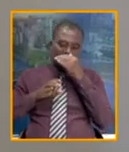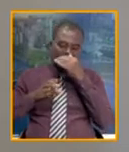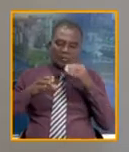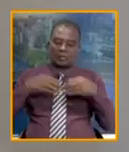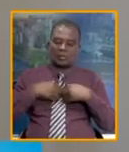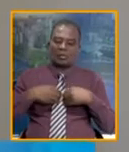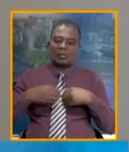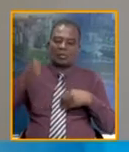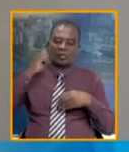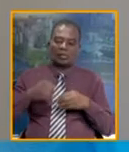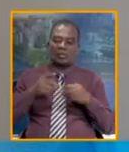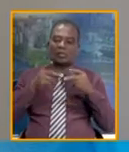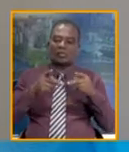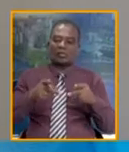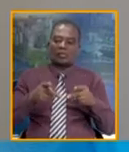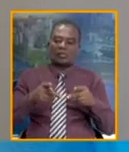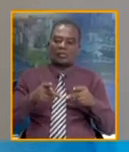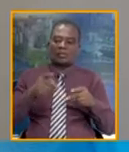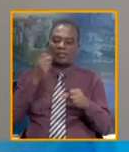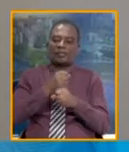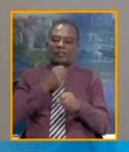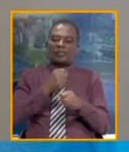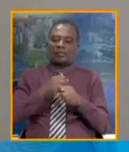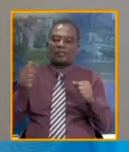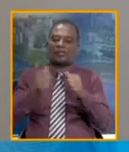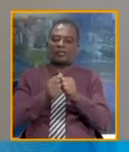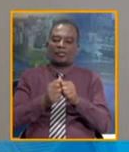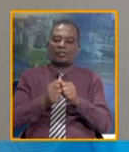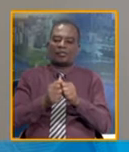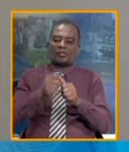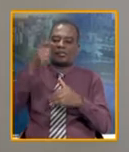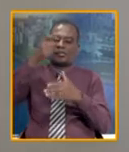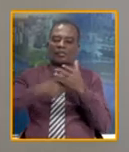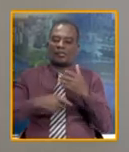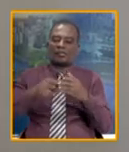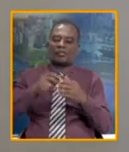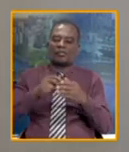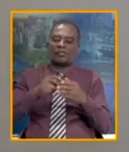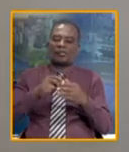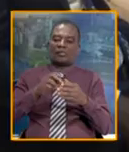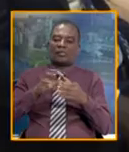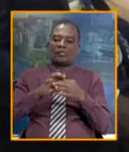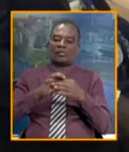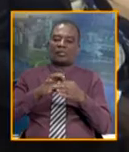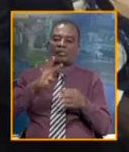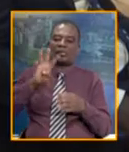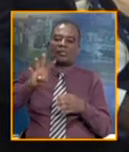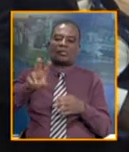été mis en œuvre avec un taux de réalisation de